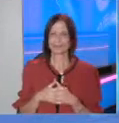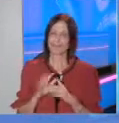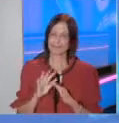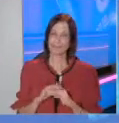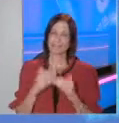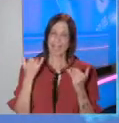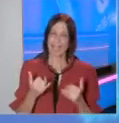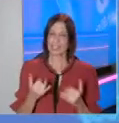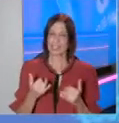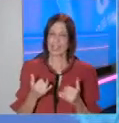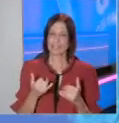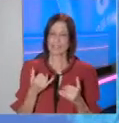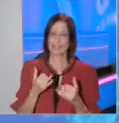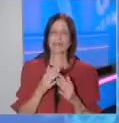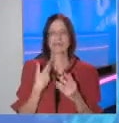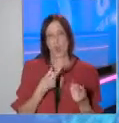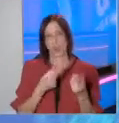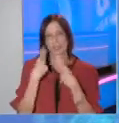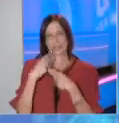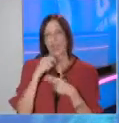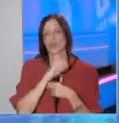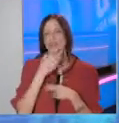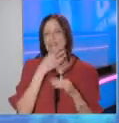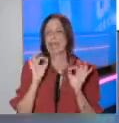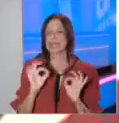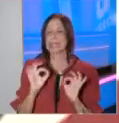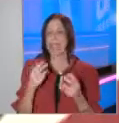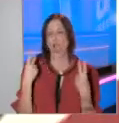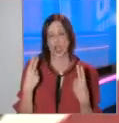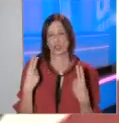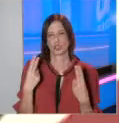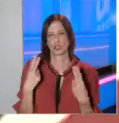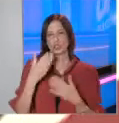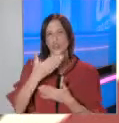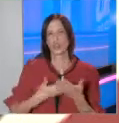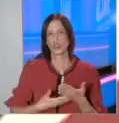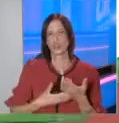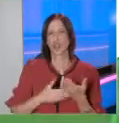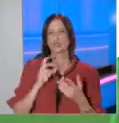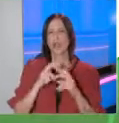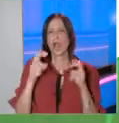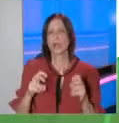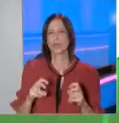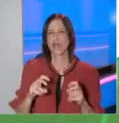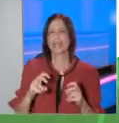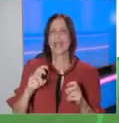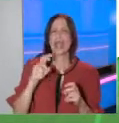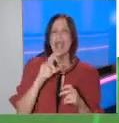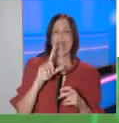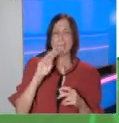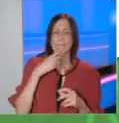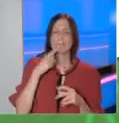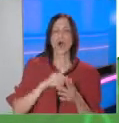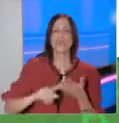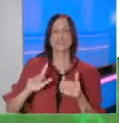טוב, עכשיו אנחנו ברשותכם חוזרים לנושא רציני וחשוב מאוד. דוח של עמותת אלם שפורסם הבוקר מעלה כי